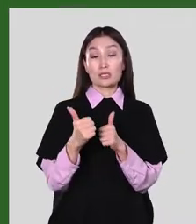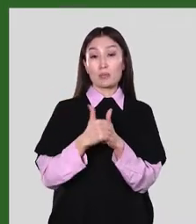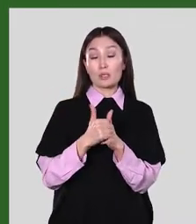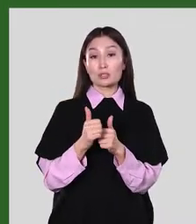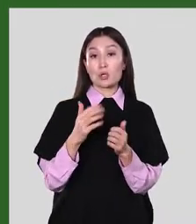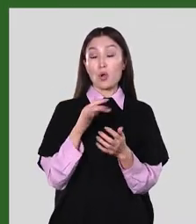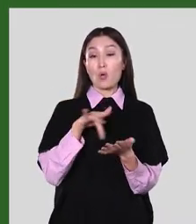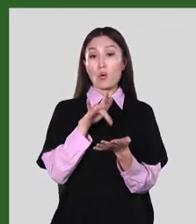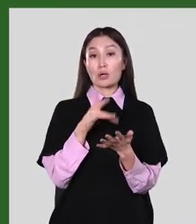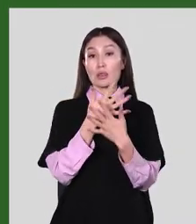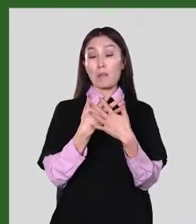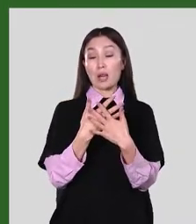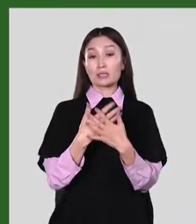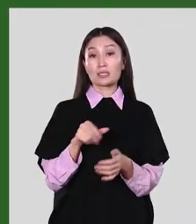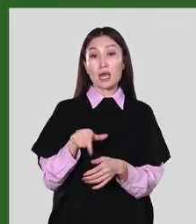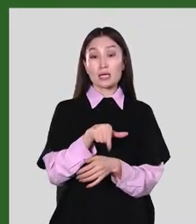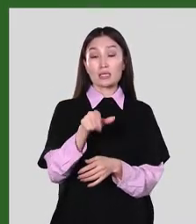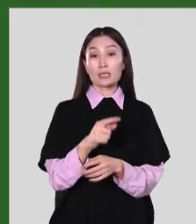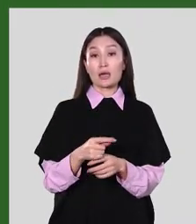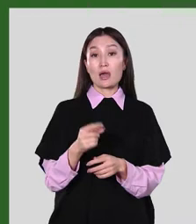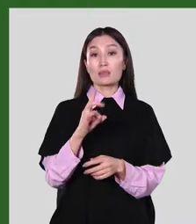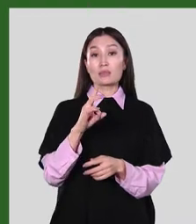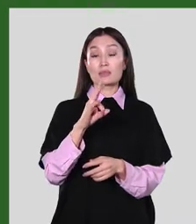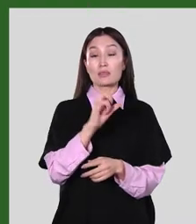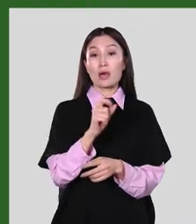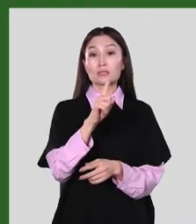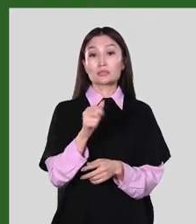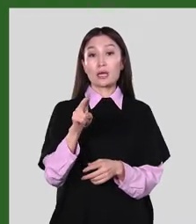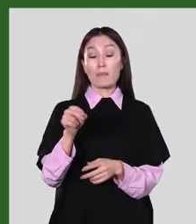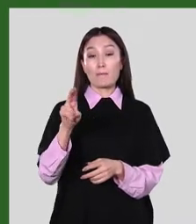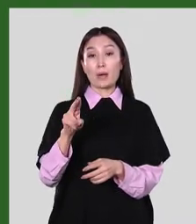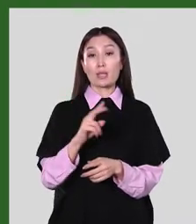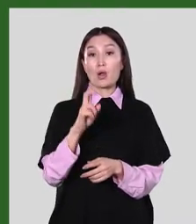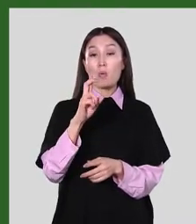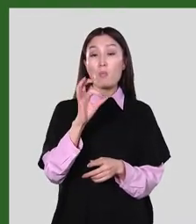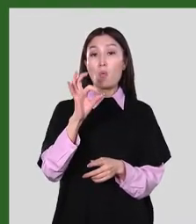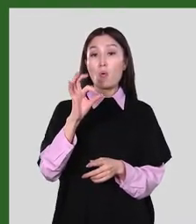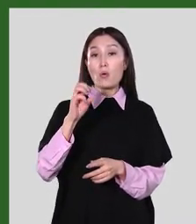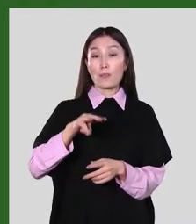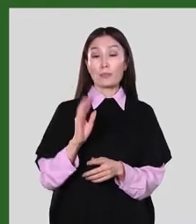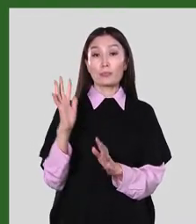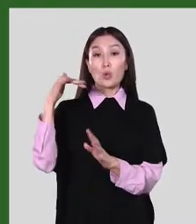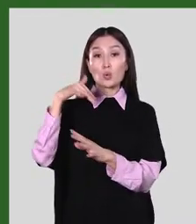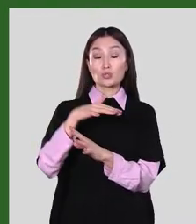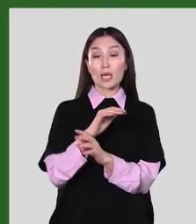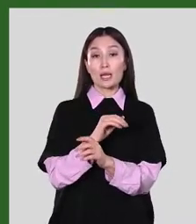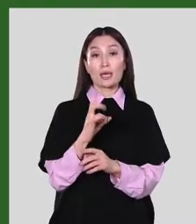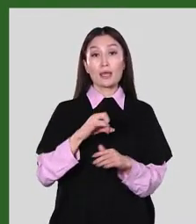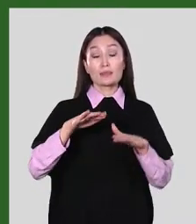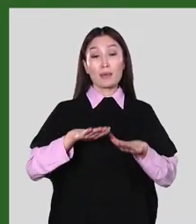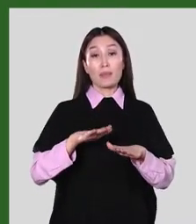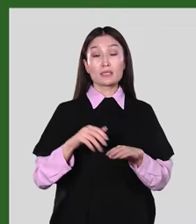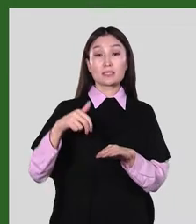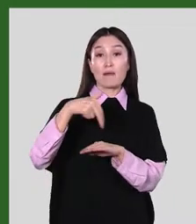бал их чем река повернув на запах ходит болонская ущелье на месте